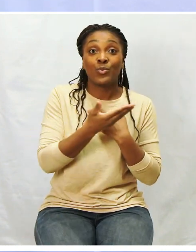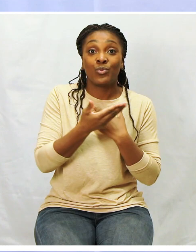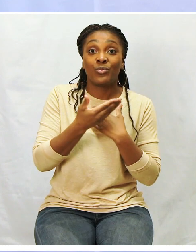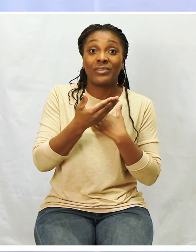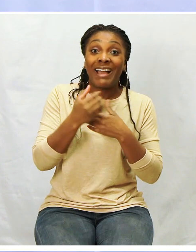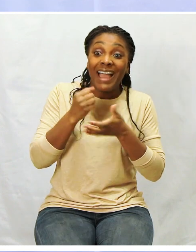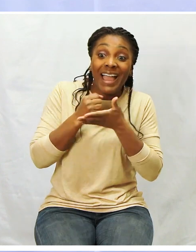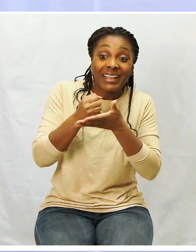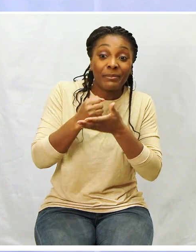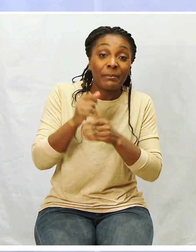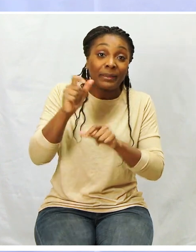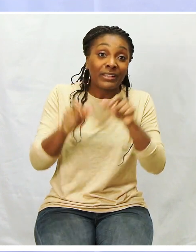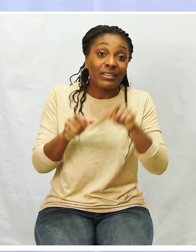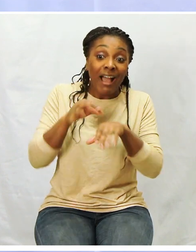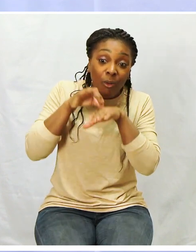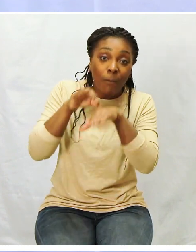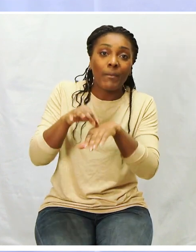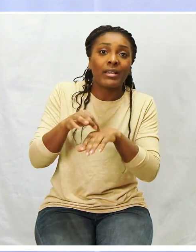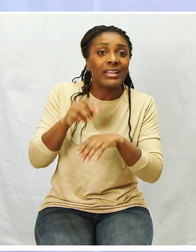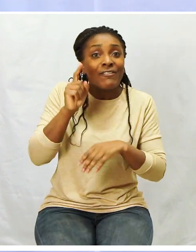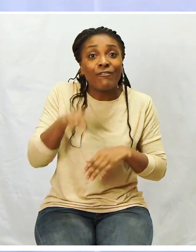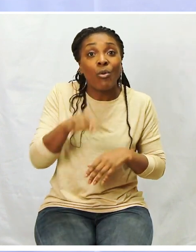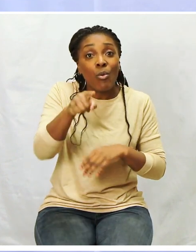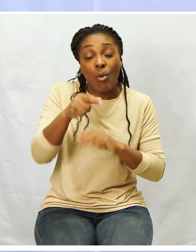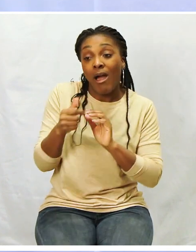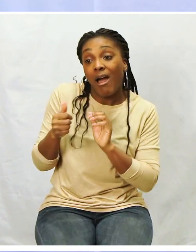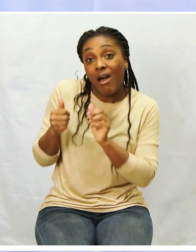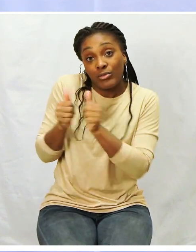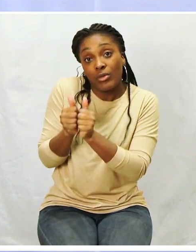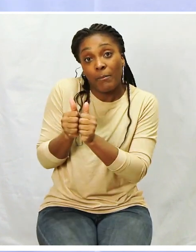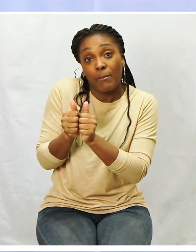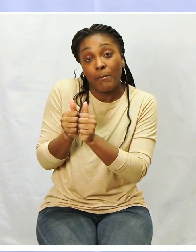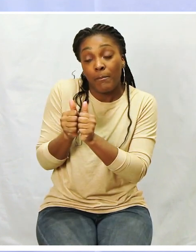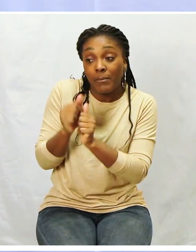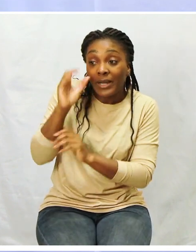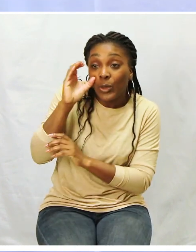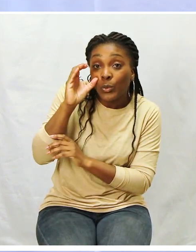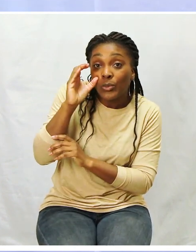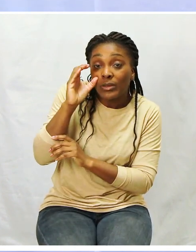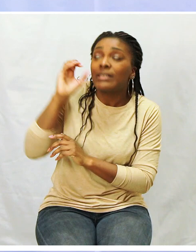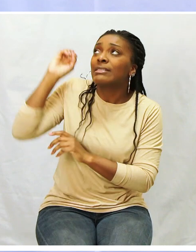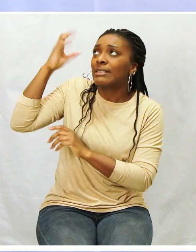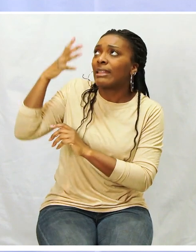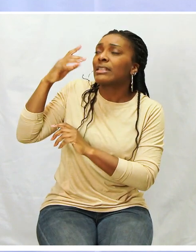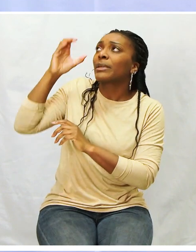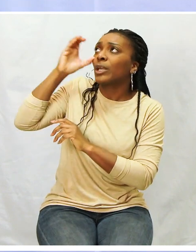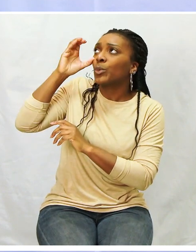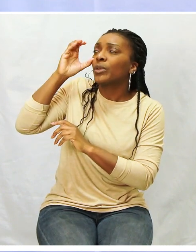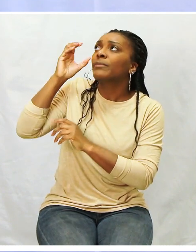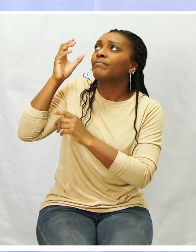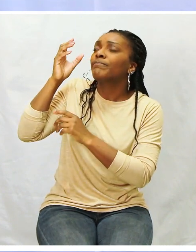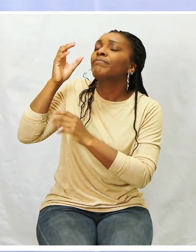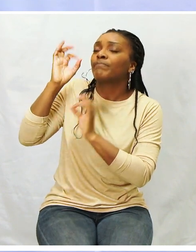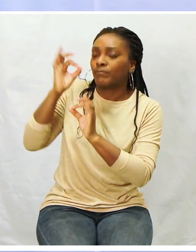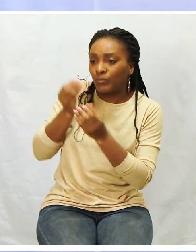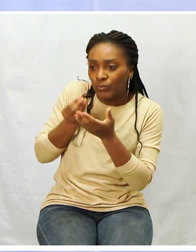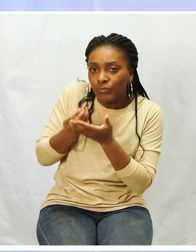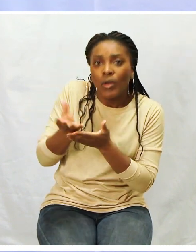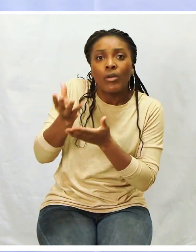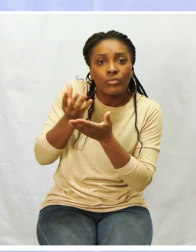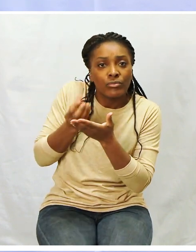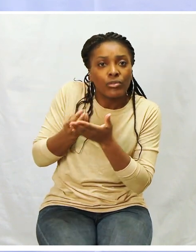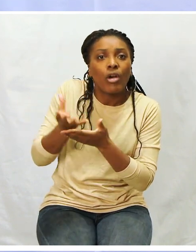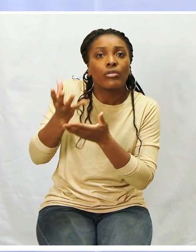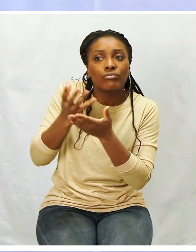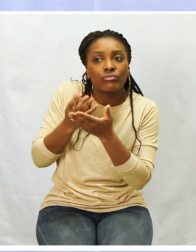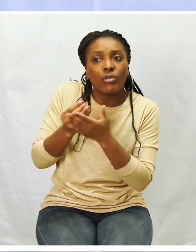accompagne quelqu'un, c'est juste d'être avec la personne, de se rendre disponible à l'écoute du Saint-Esprit pour pouvoir lui donner ce qu'il faut en temps et